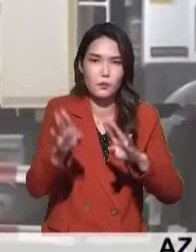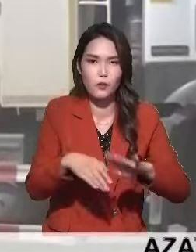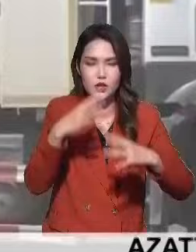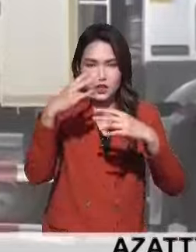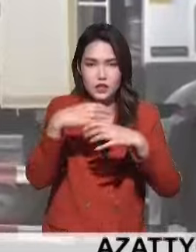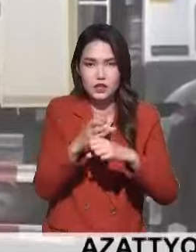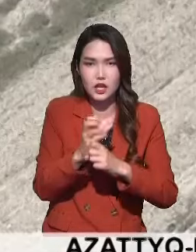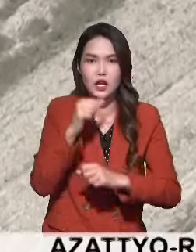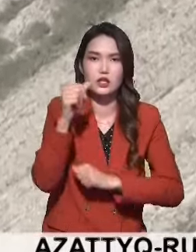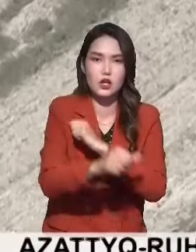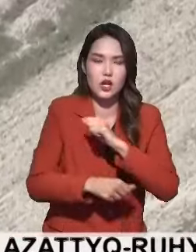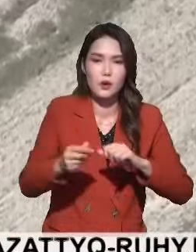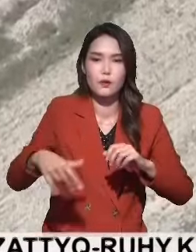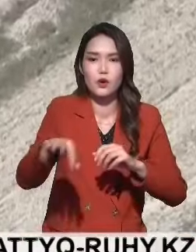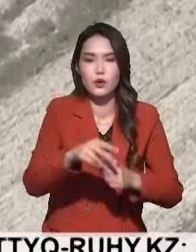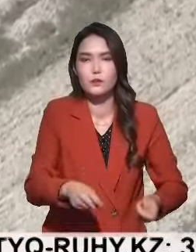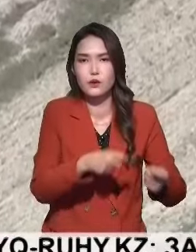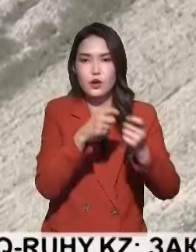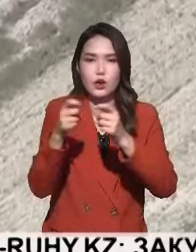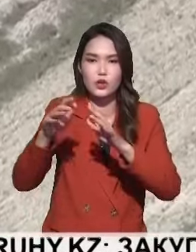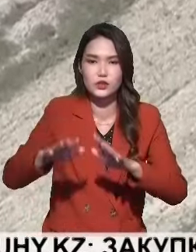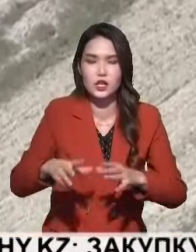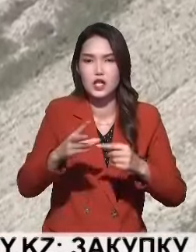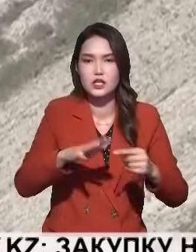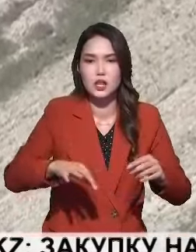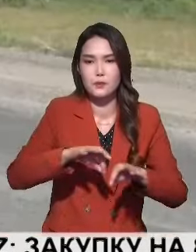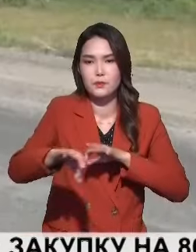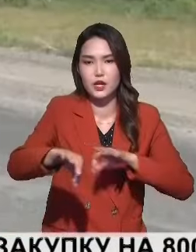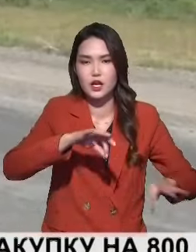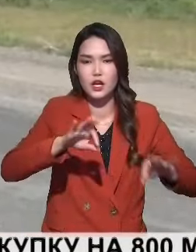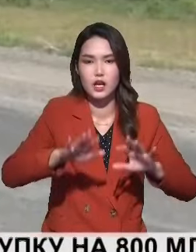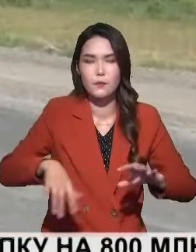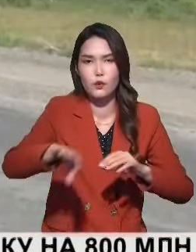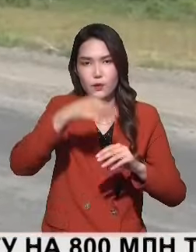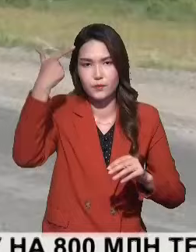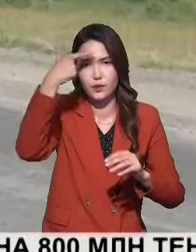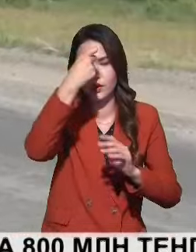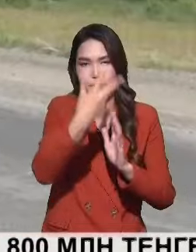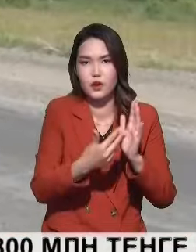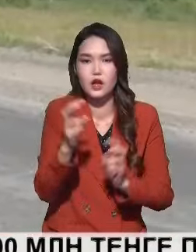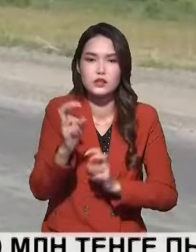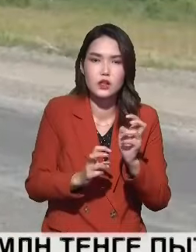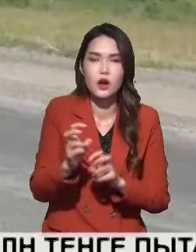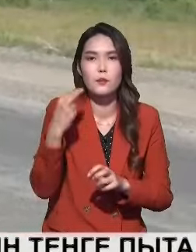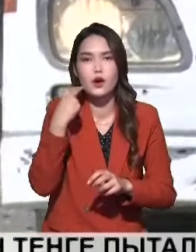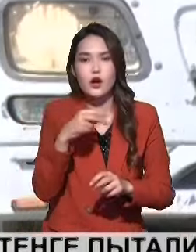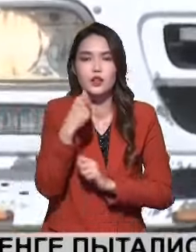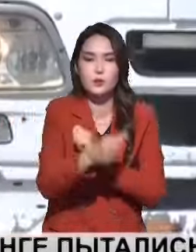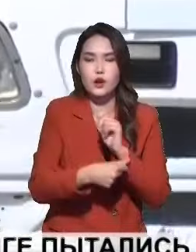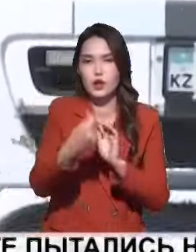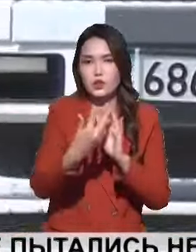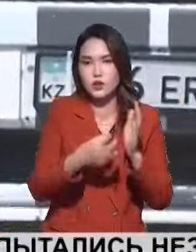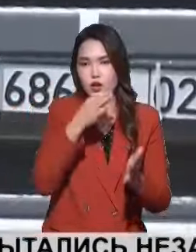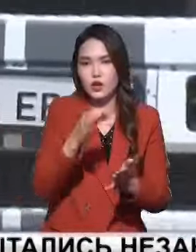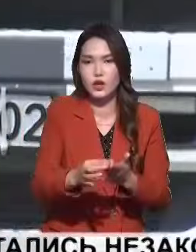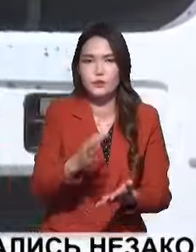материалов все карьеры будут внесены в единую карту. Там же будет содержаться вся информация о производителе и качестве материалов. По словам ученых, с